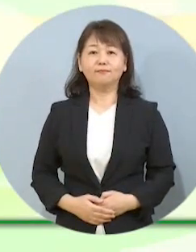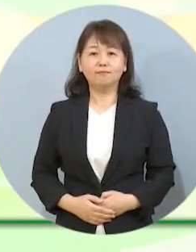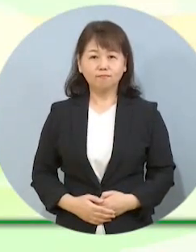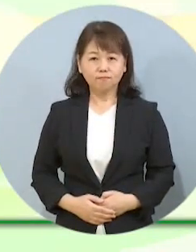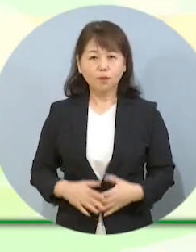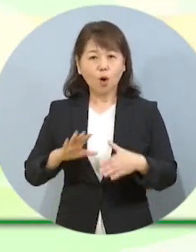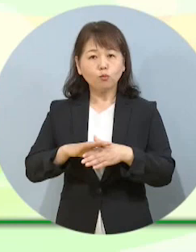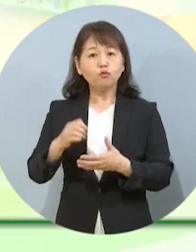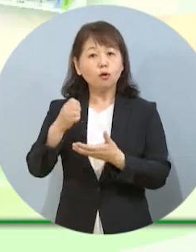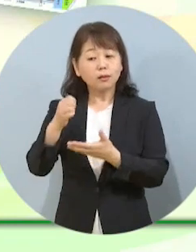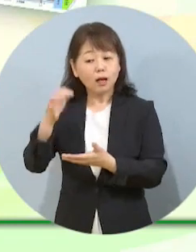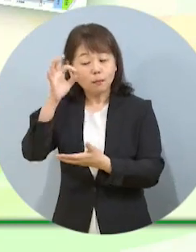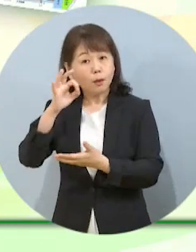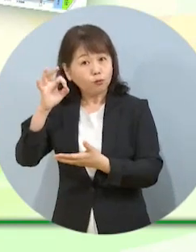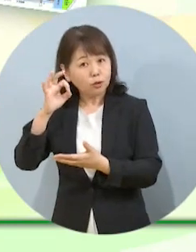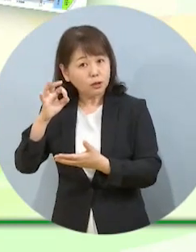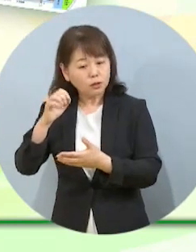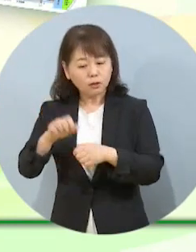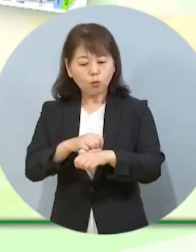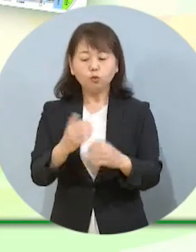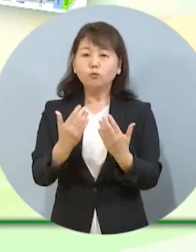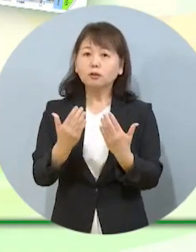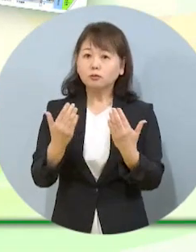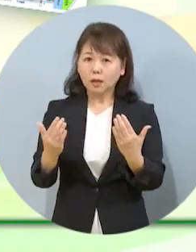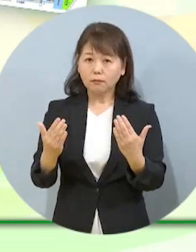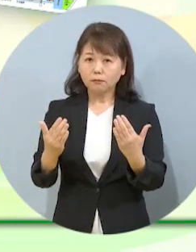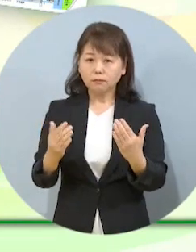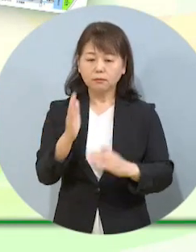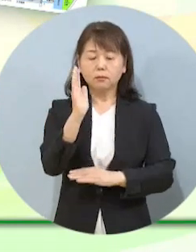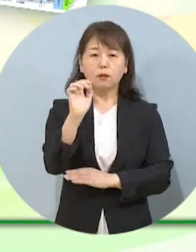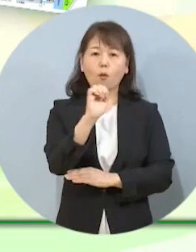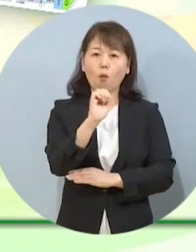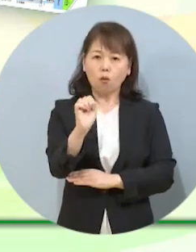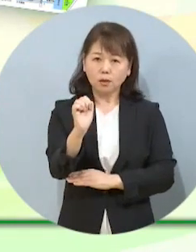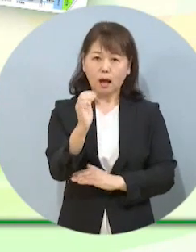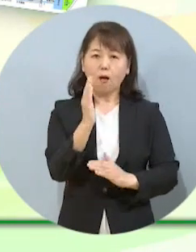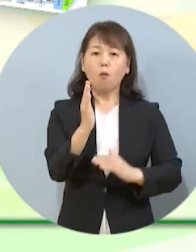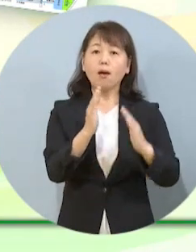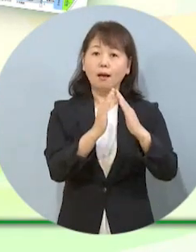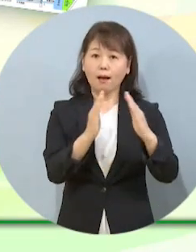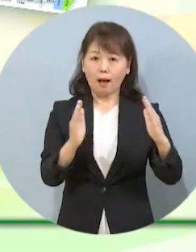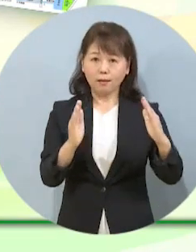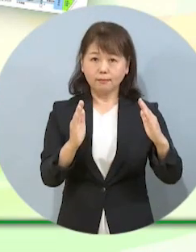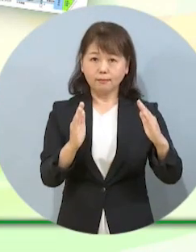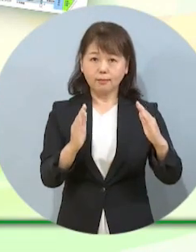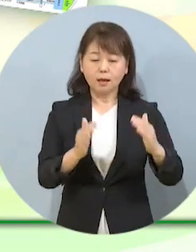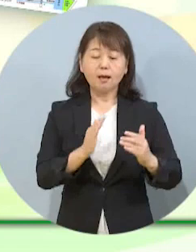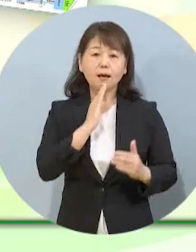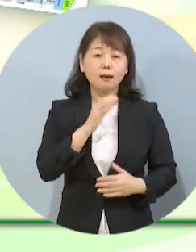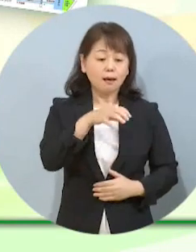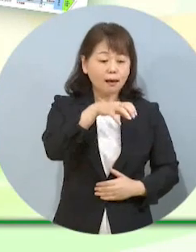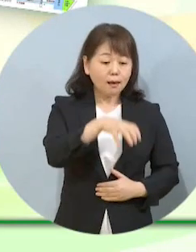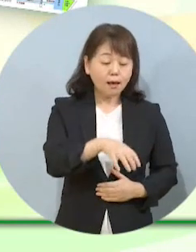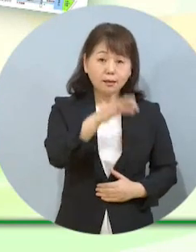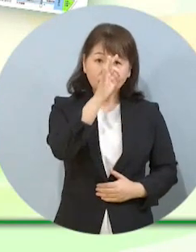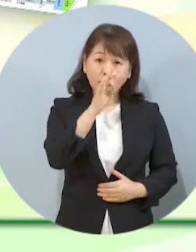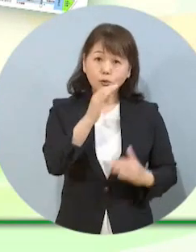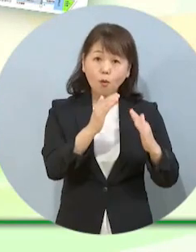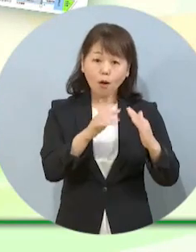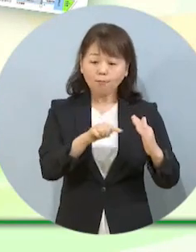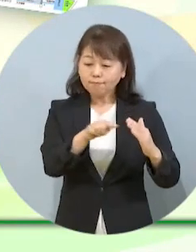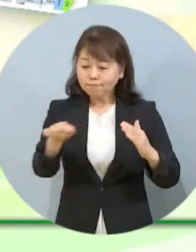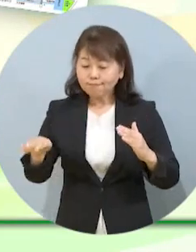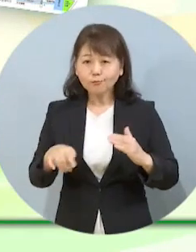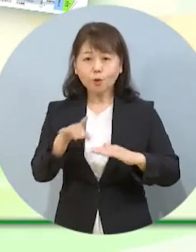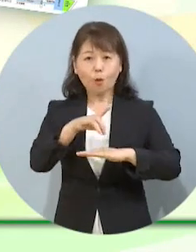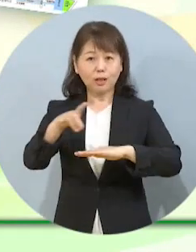文化財巡りや特別展、講座、講演会、現地鑑賞会などの企画事業